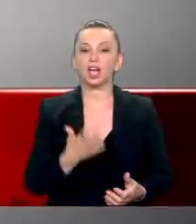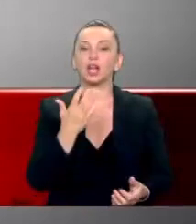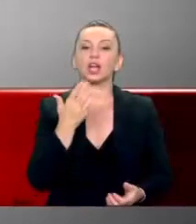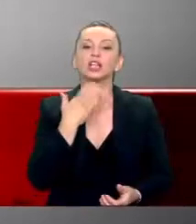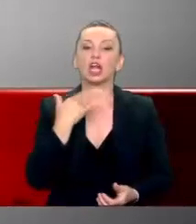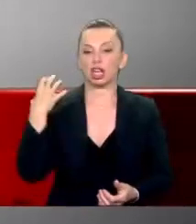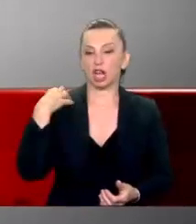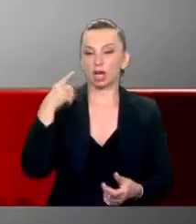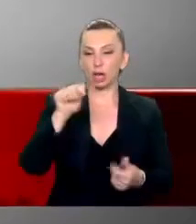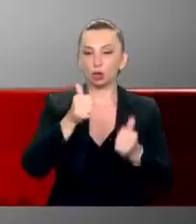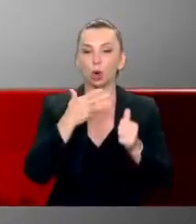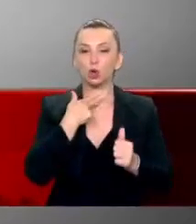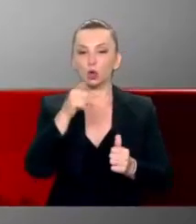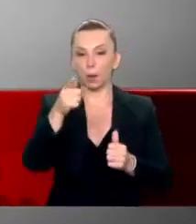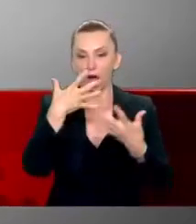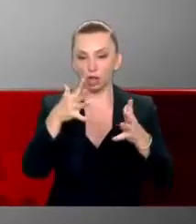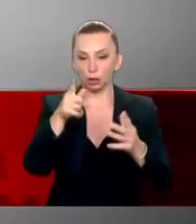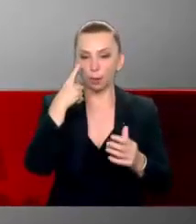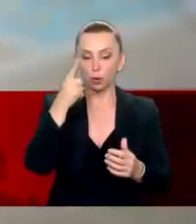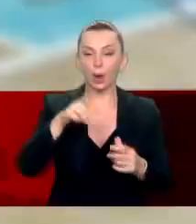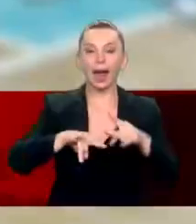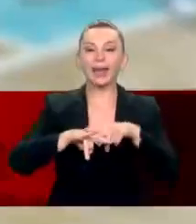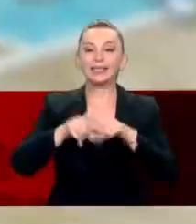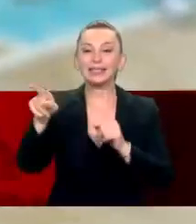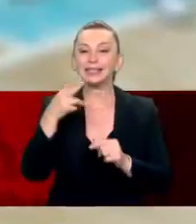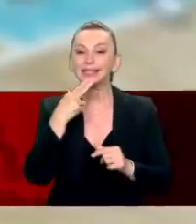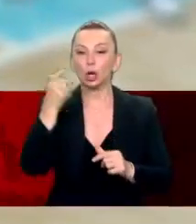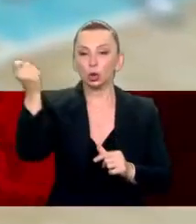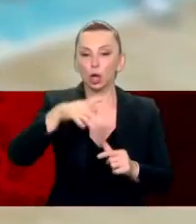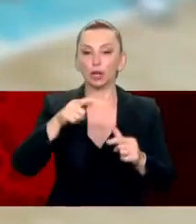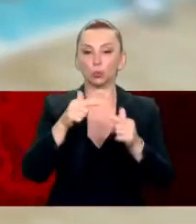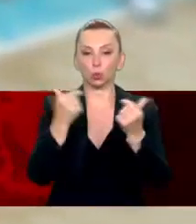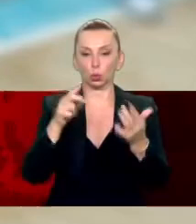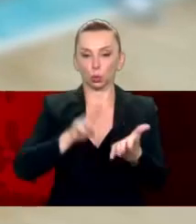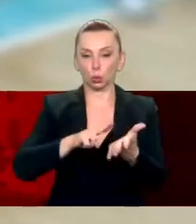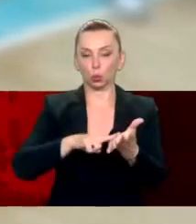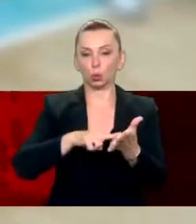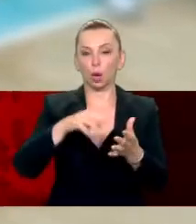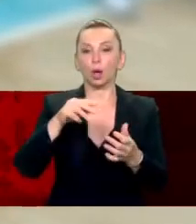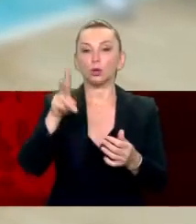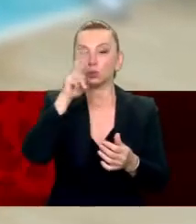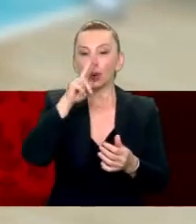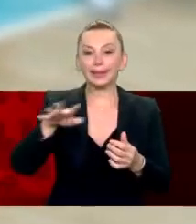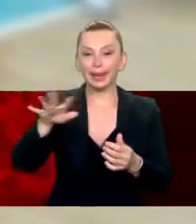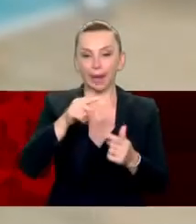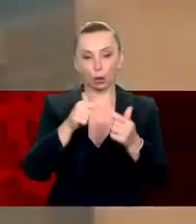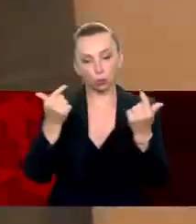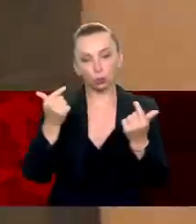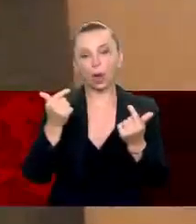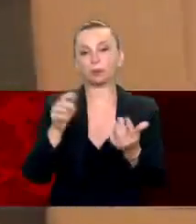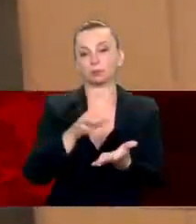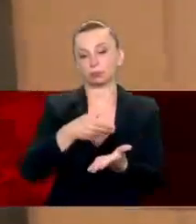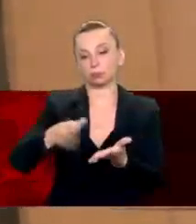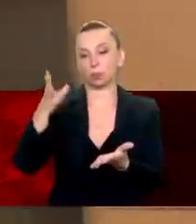Karşıyaka Spor Kulübü de yaptığı yazılı açıklamada Hatice Ö'nün yönetim kurulu üyeliğinin son genel kurulda düşürüldüğünü